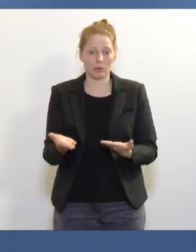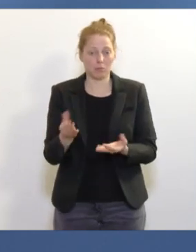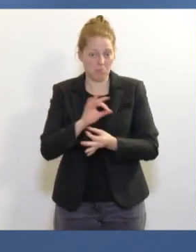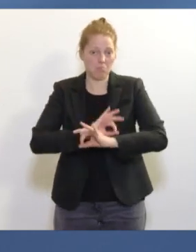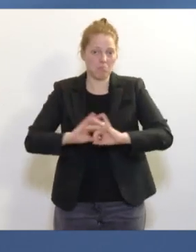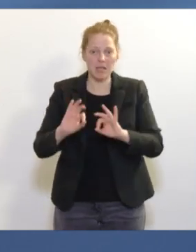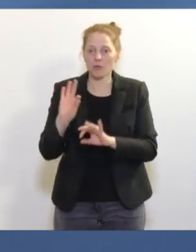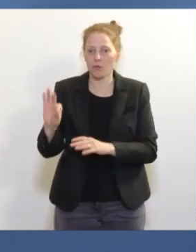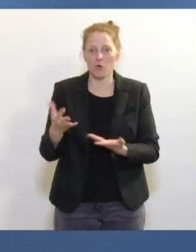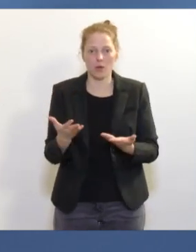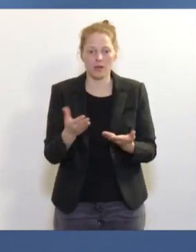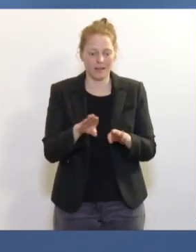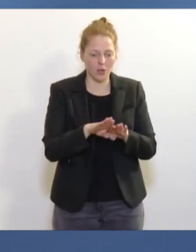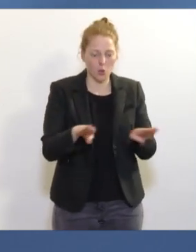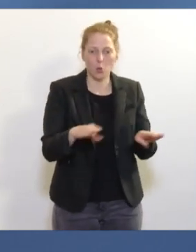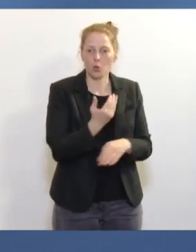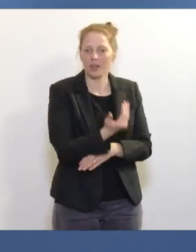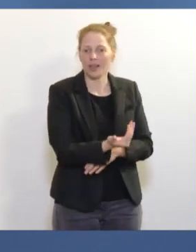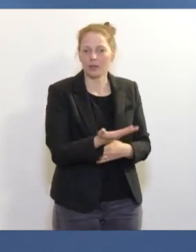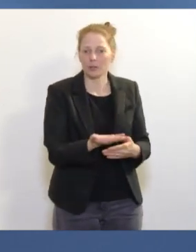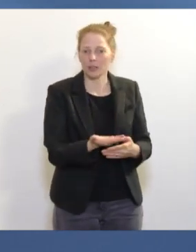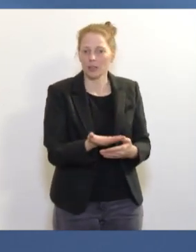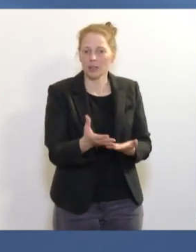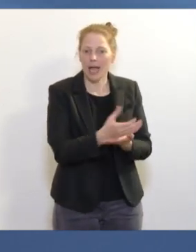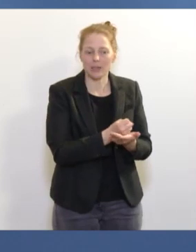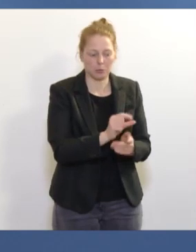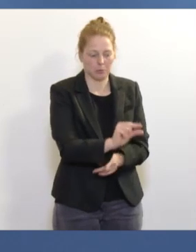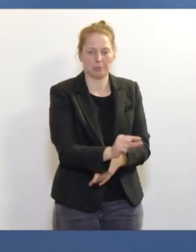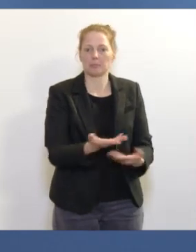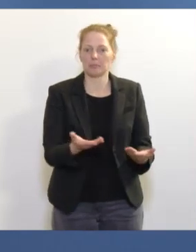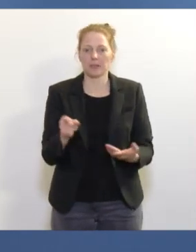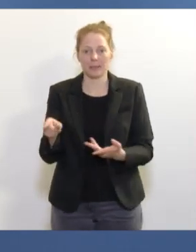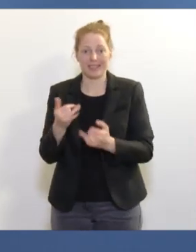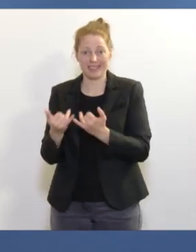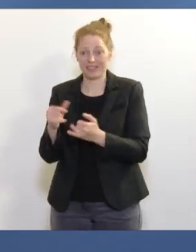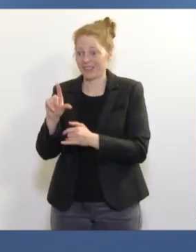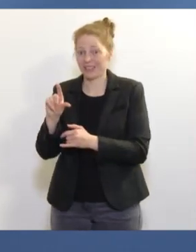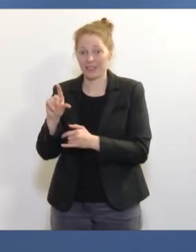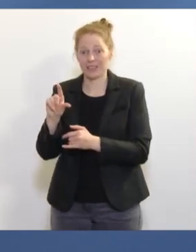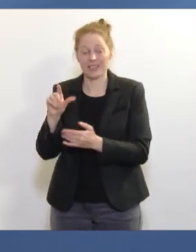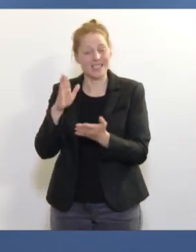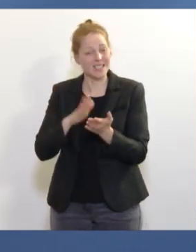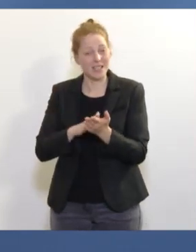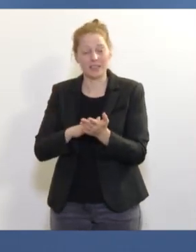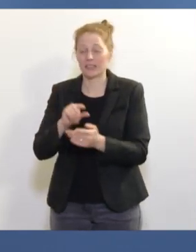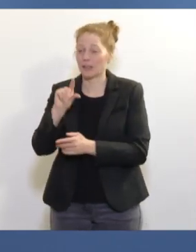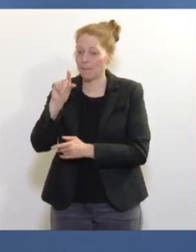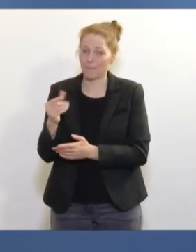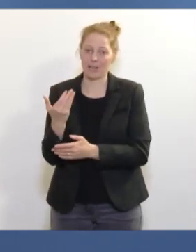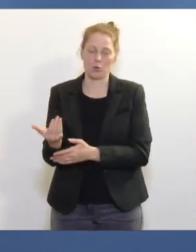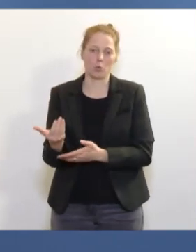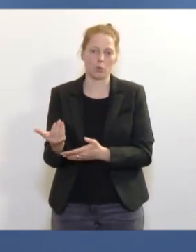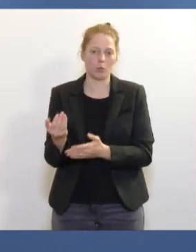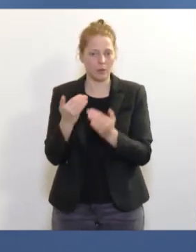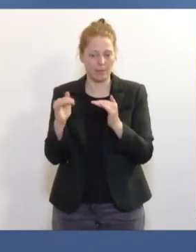in einer anderen Macht dadurch, weil wir verfügt tun, dass keiner darf in den Mindestlohn fallen, wie wenn wir hier von einem Grundabkommen reden. Schweizer.